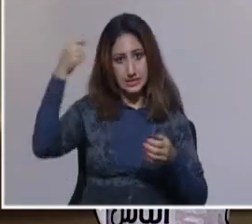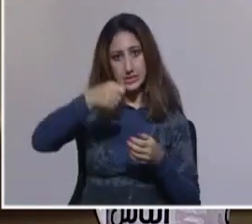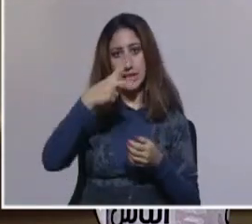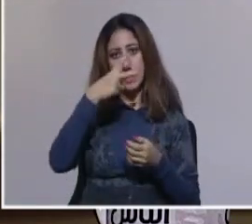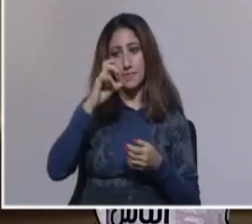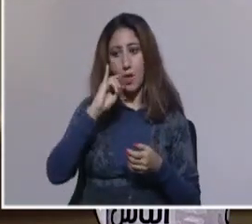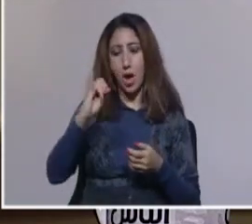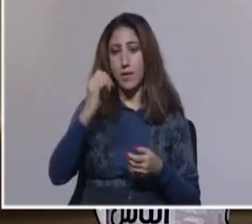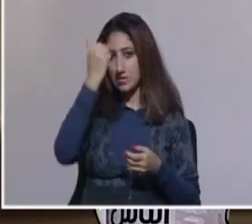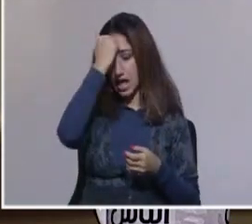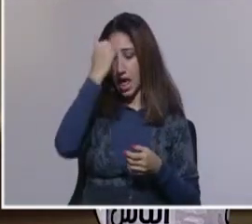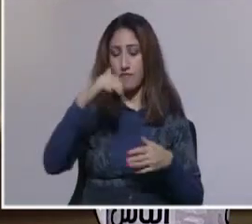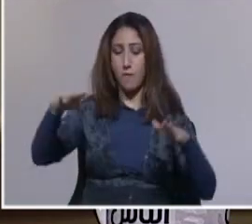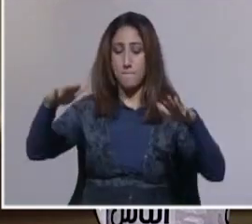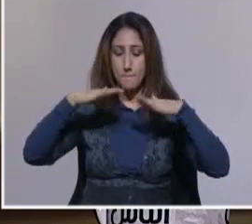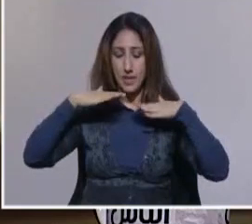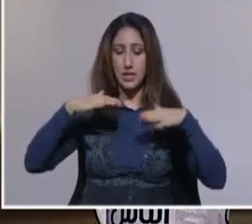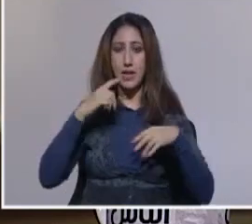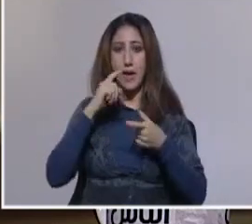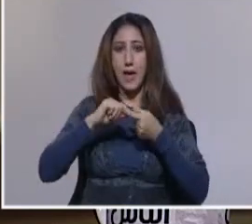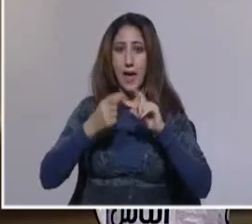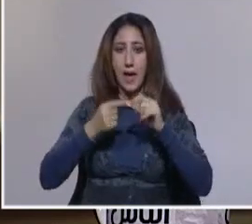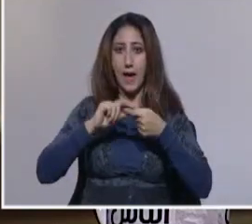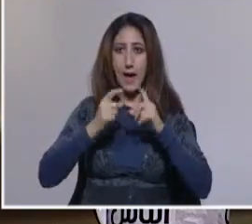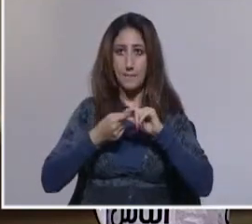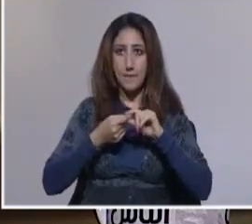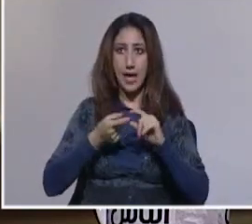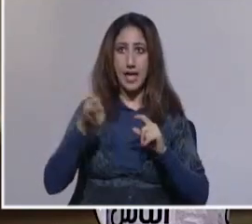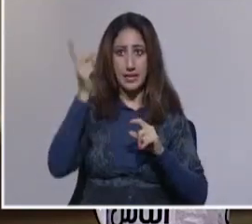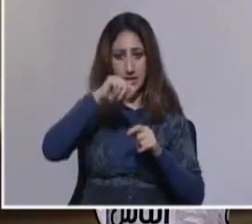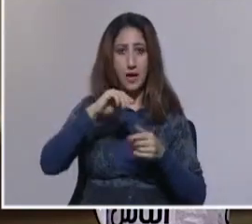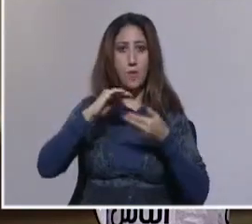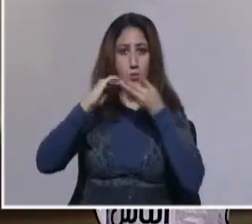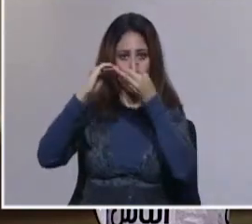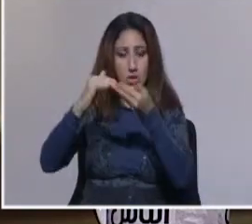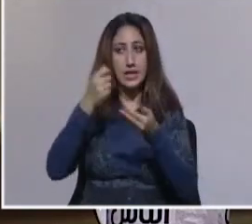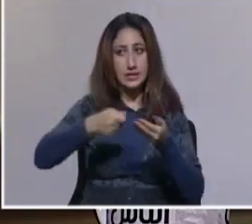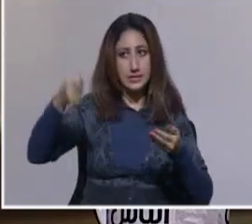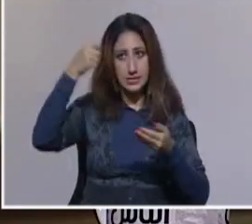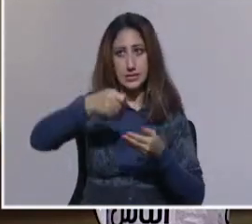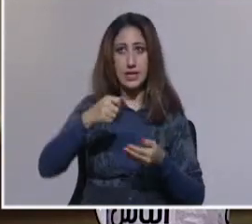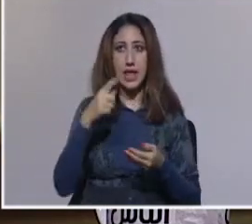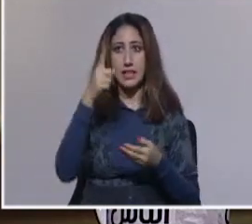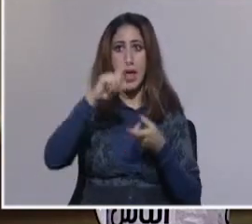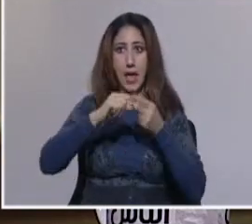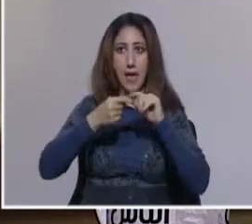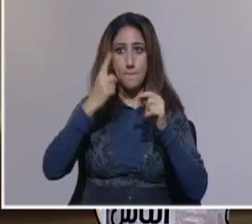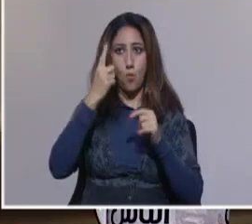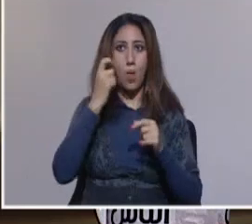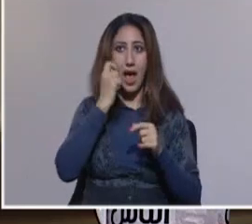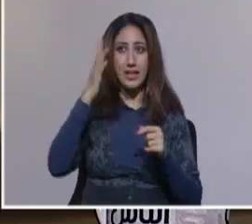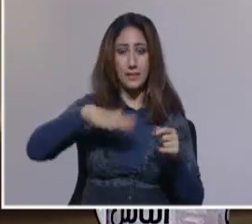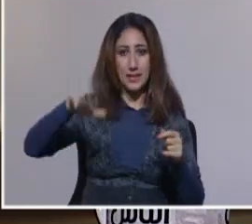ل250,000 بطانية. جمعية بداية 5,000 بطانية وهتزود. جمعية واحد من الناس